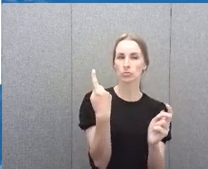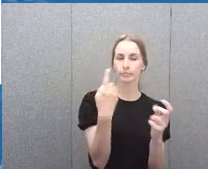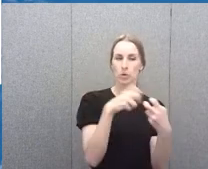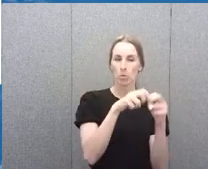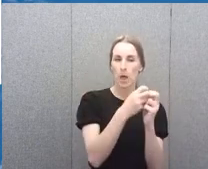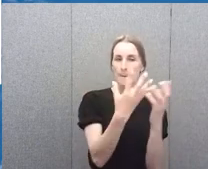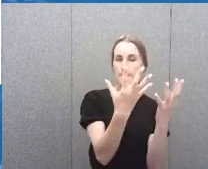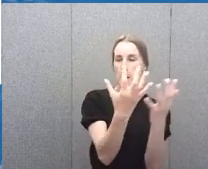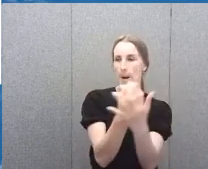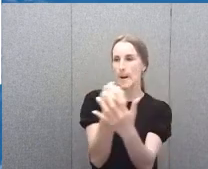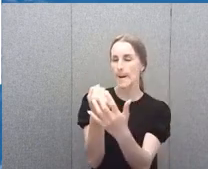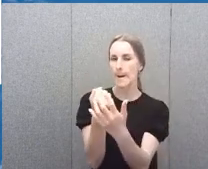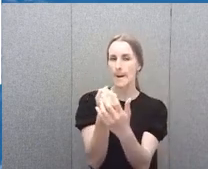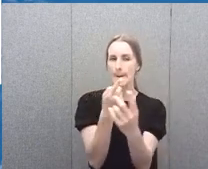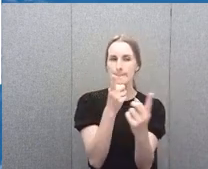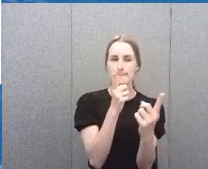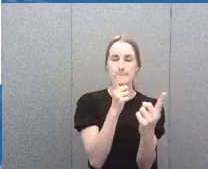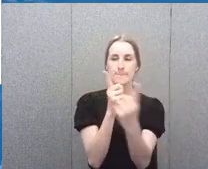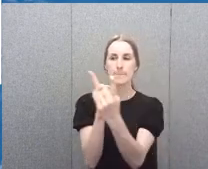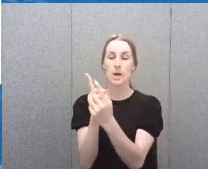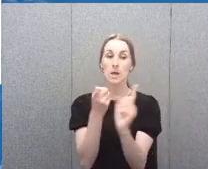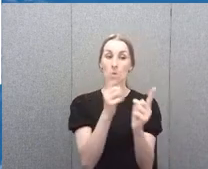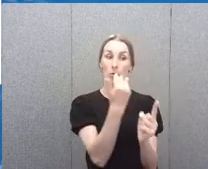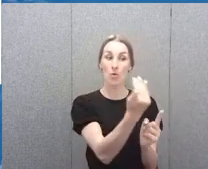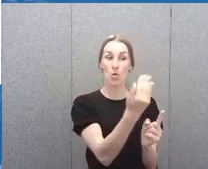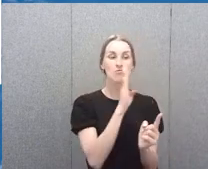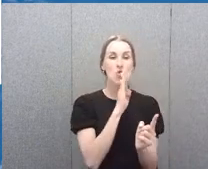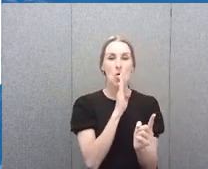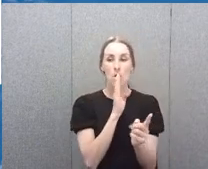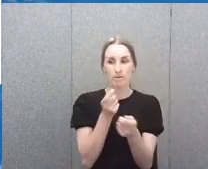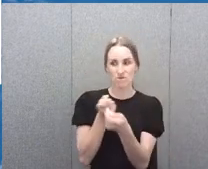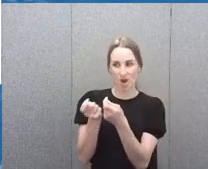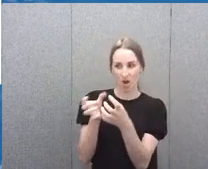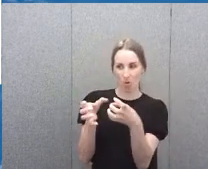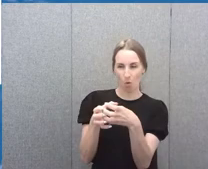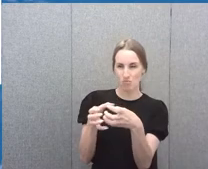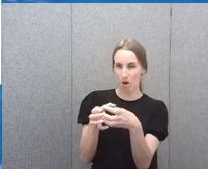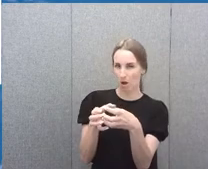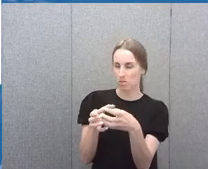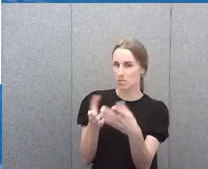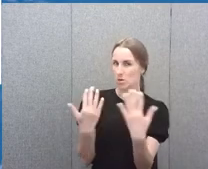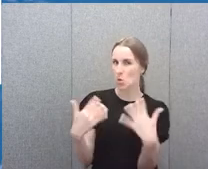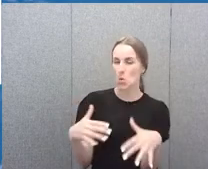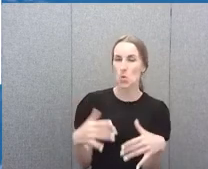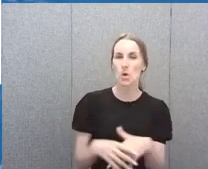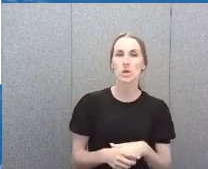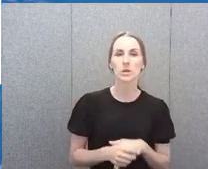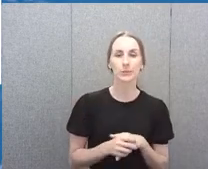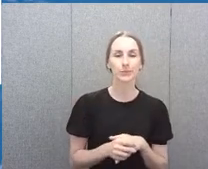вас увеличивается, если вы женщина, если вы возглавляете команду, которая проводит исследования.